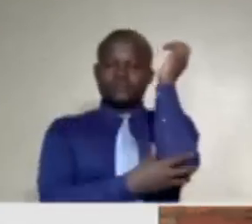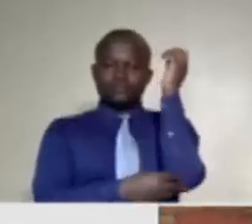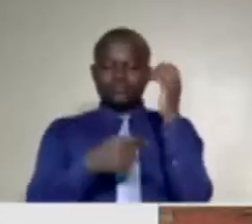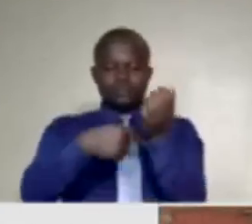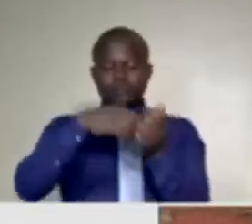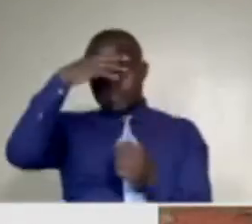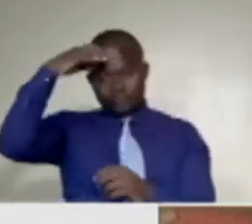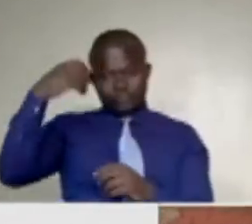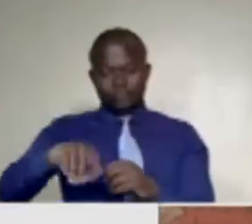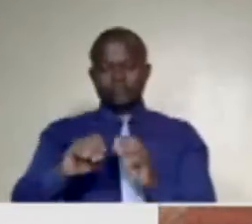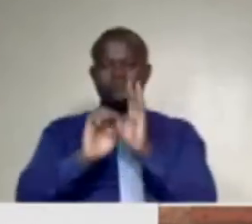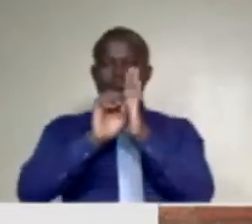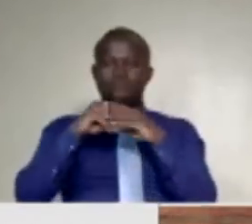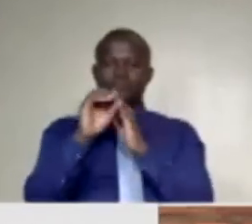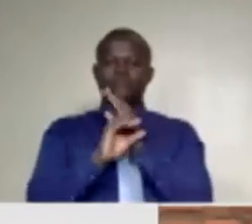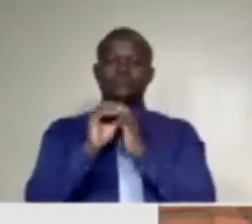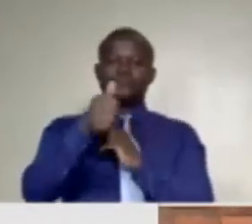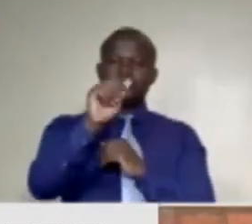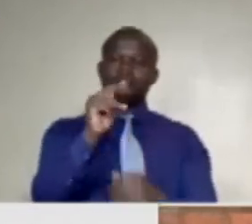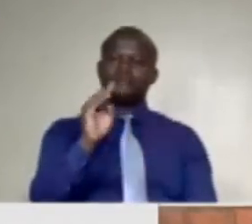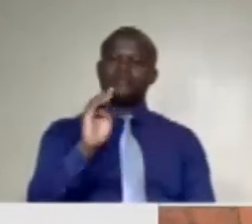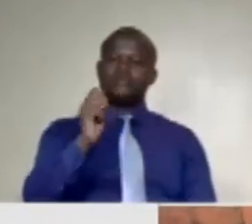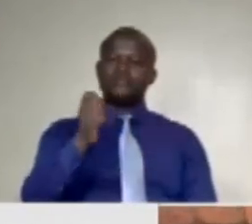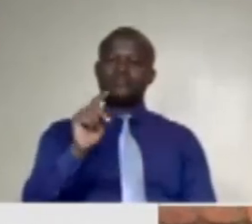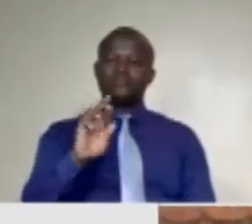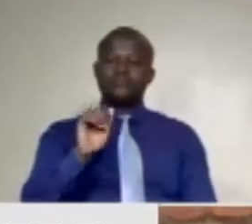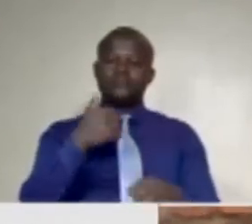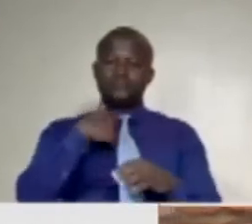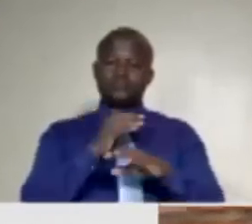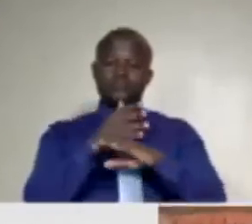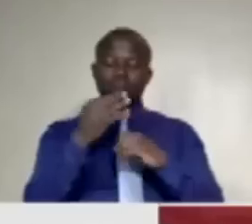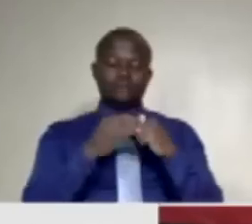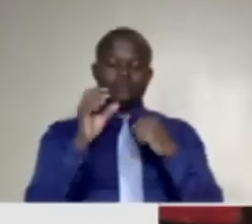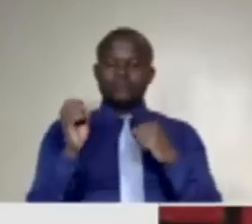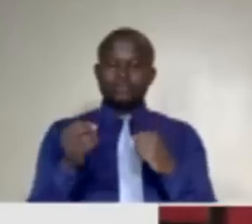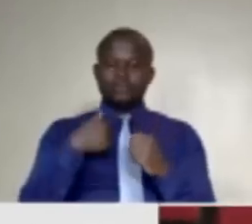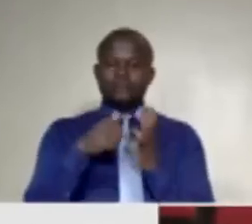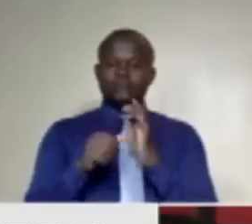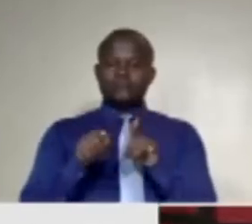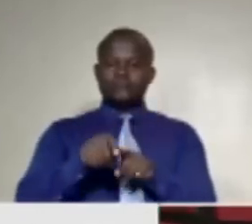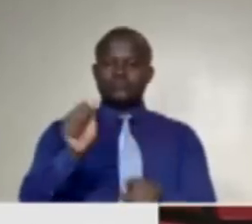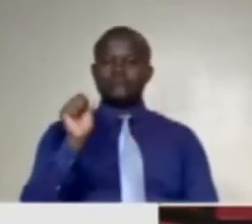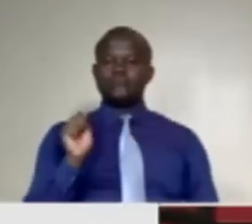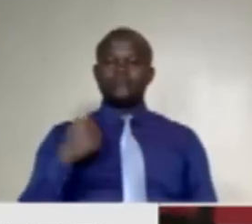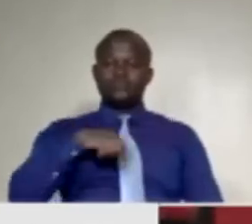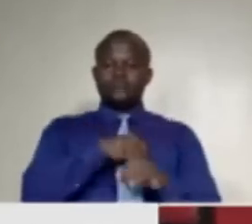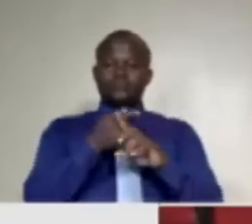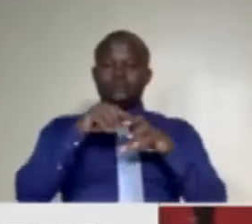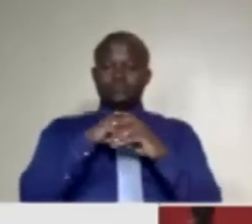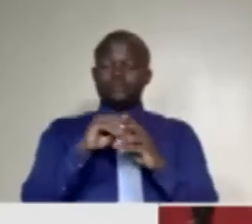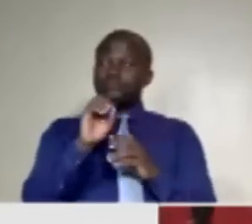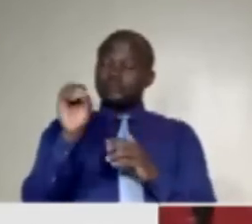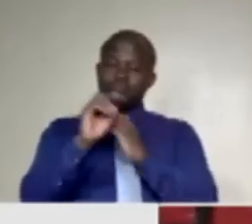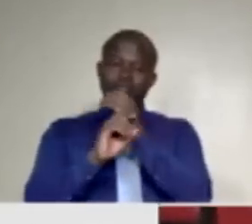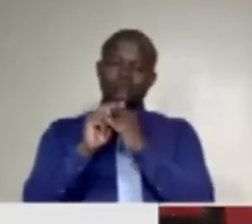kwivuza bikabagora. Urugero nk'ubu mu kagari kaho ka Nyabitekeri bafite abaturage barenga 700 bafite icyo kibazo. Navuye mu ntara y'Uburengerazuba mu karere ka